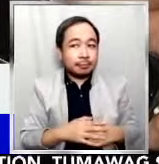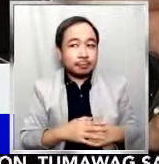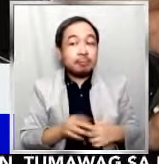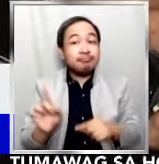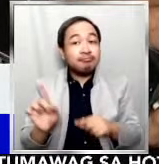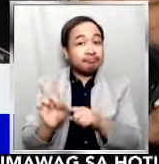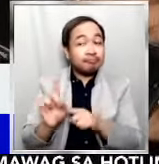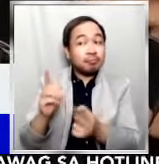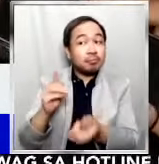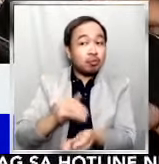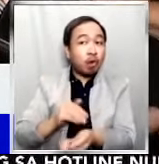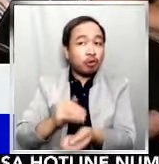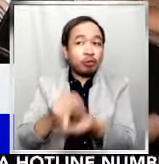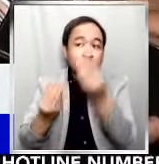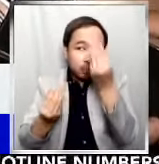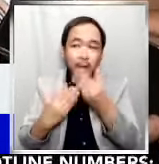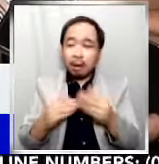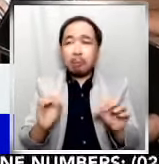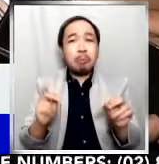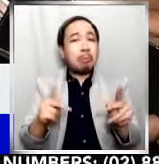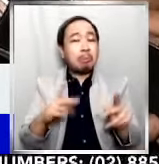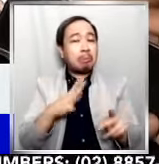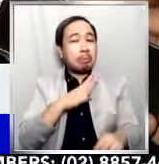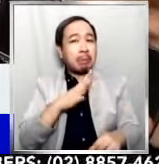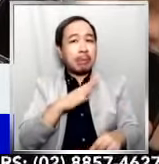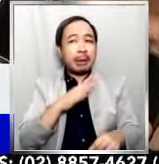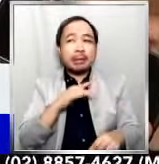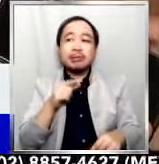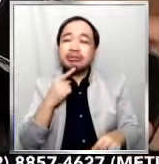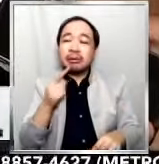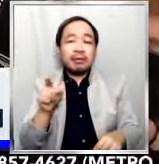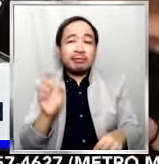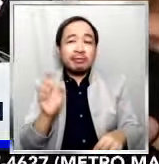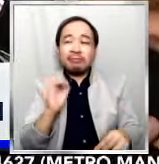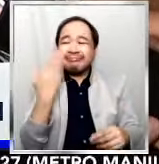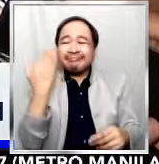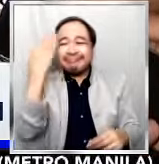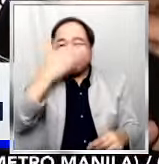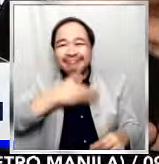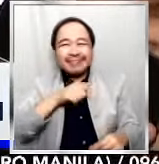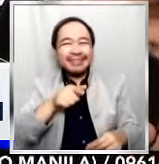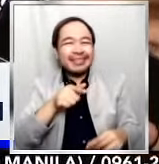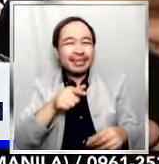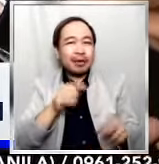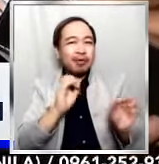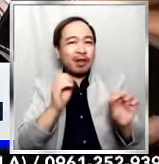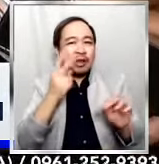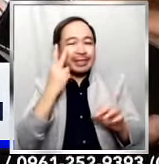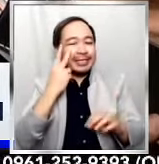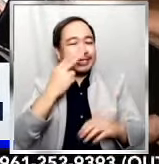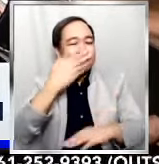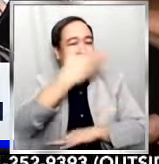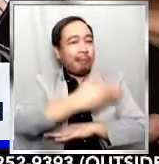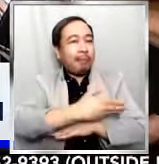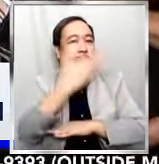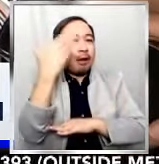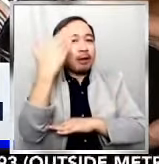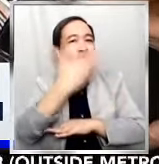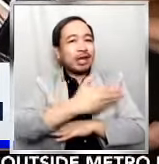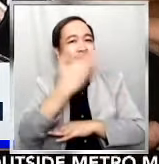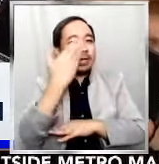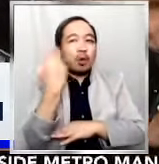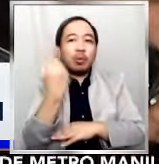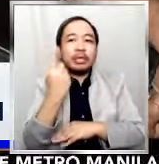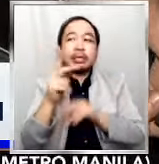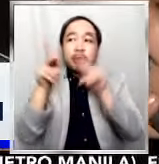napansin dahil madilim. Wala kasi po itong wala pong barrier. Tao lang po yung nagpapastop. Hindi